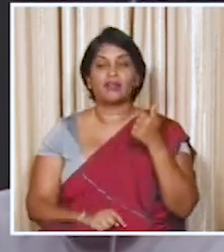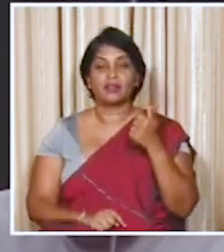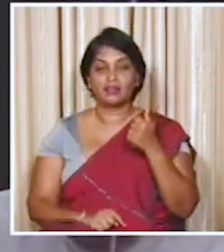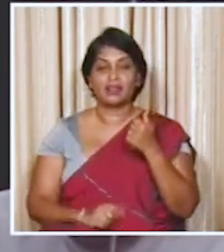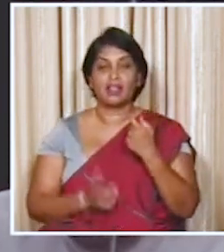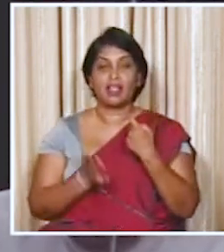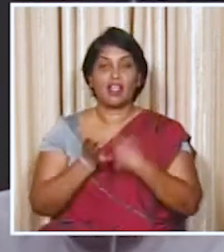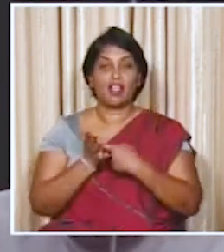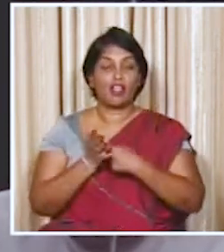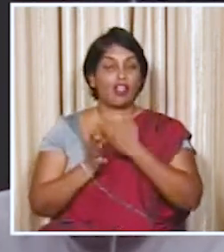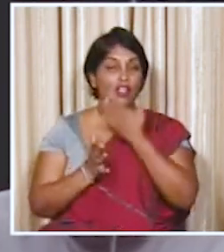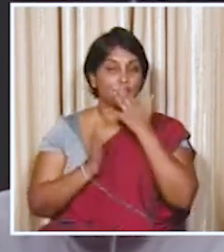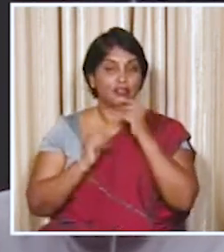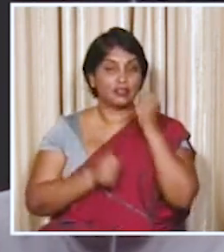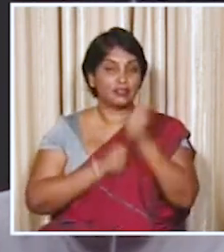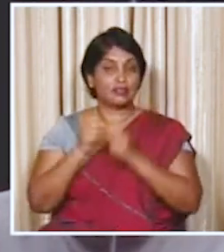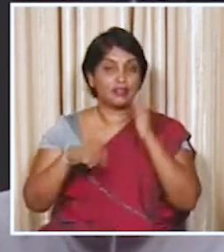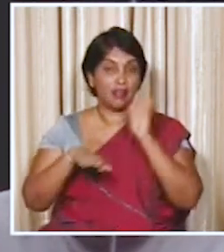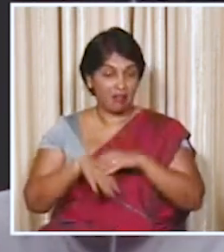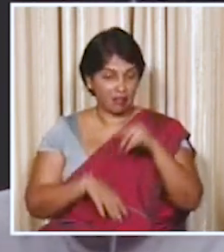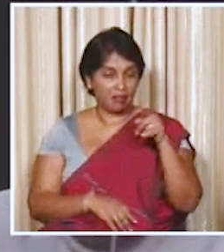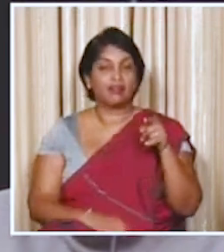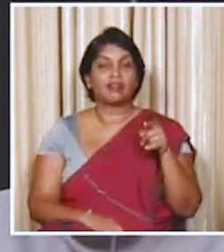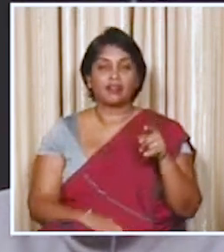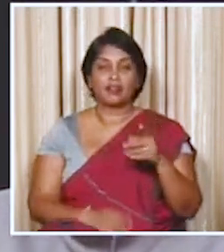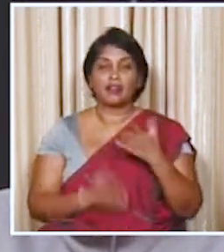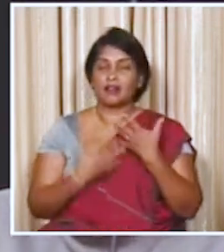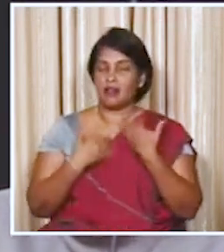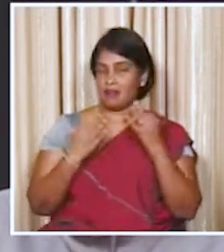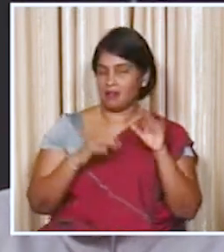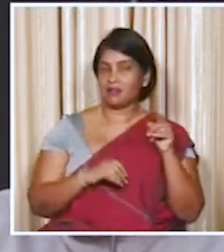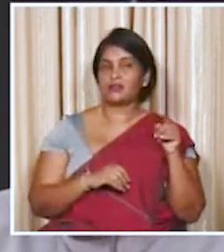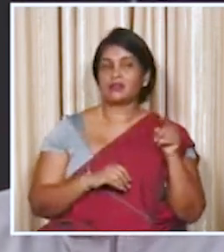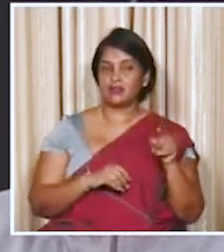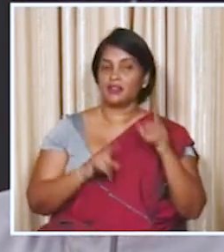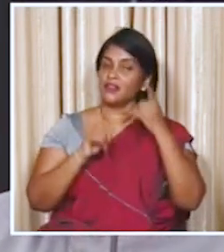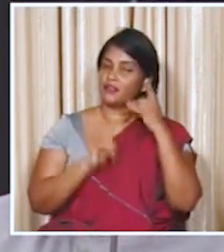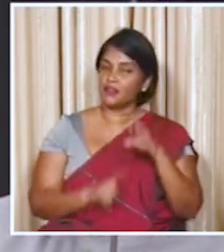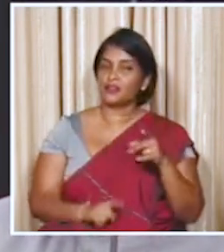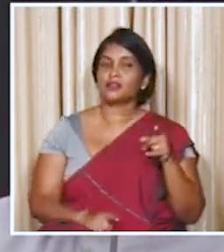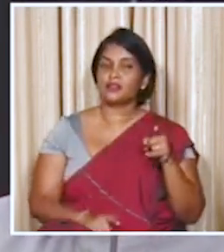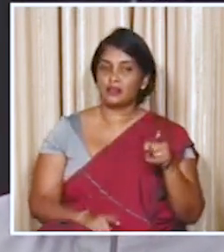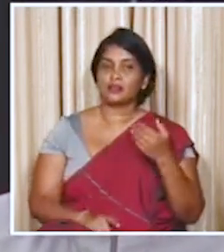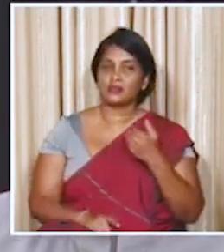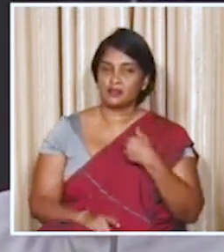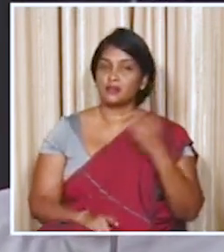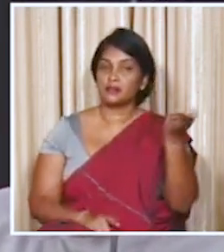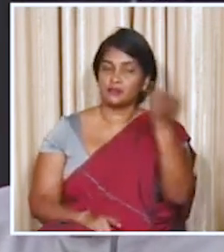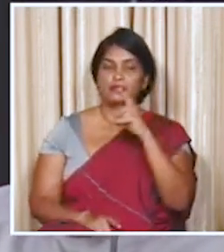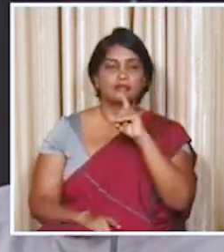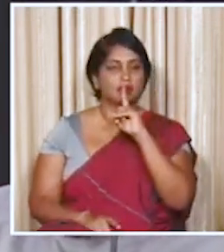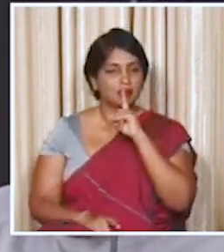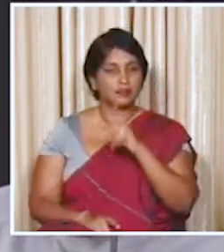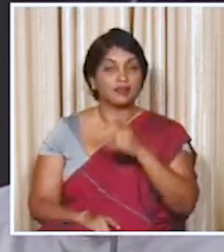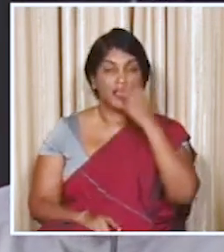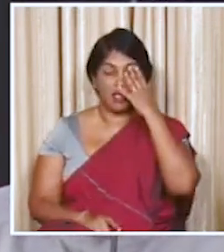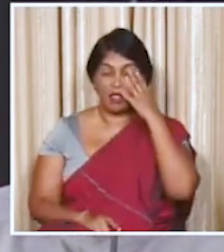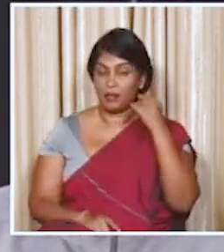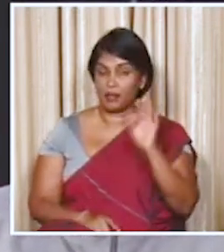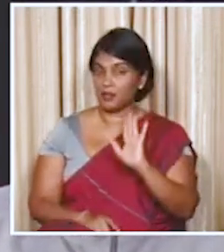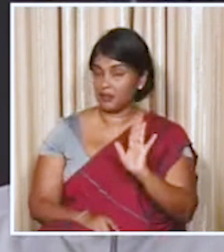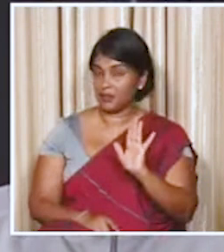rajki vidyalay, malak rida kerana puhinda, itu mah beruna, ini ni sa. Api obat tu malah terkian ni, mereka amat terkeran